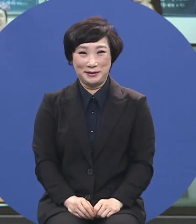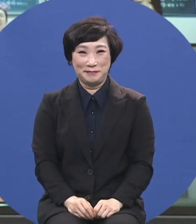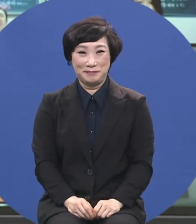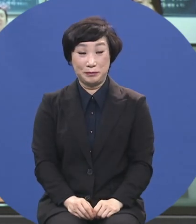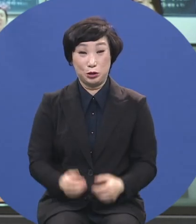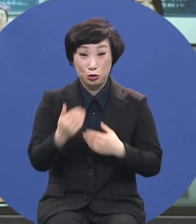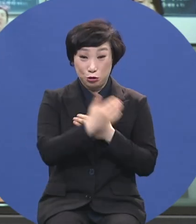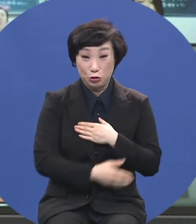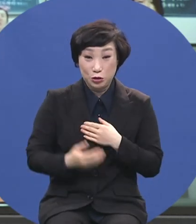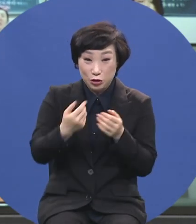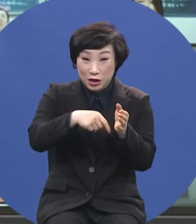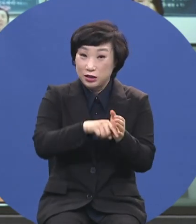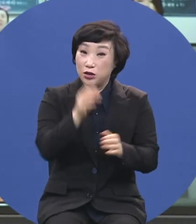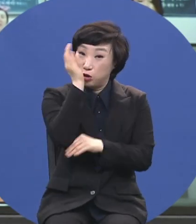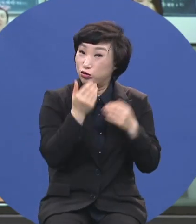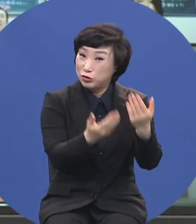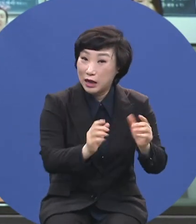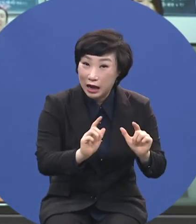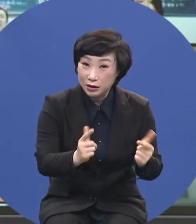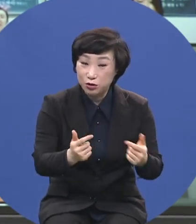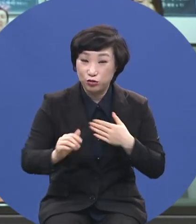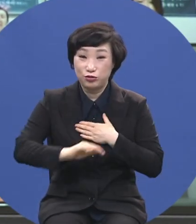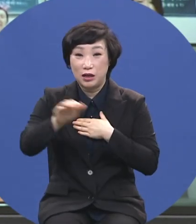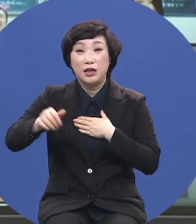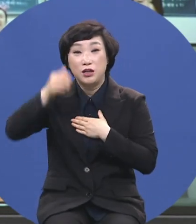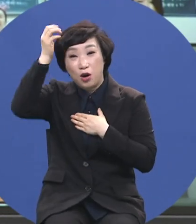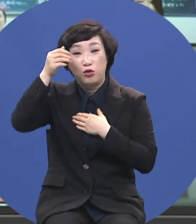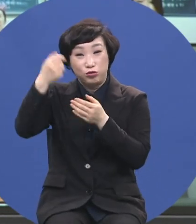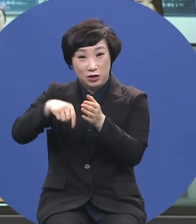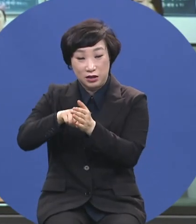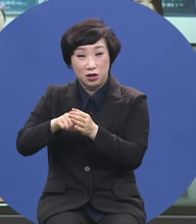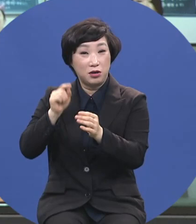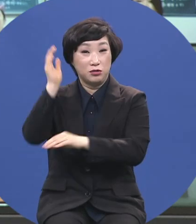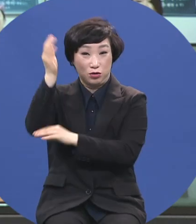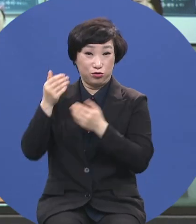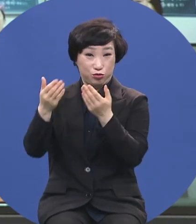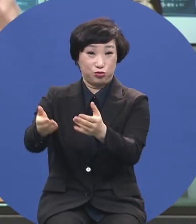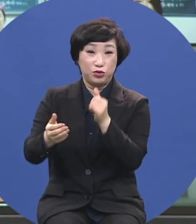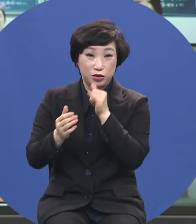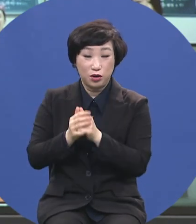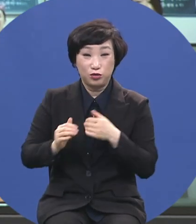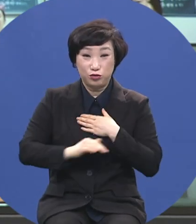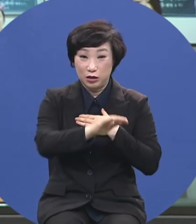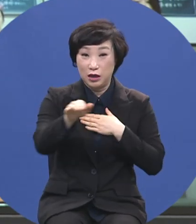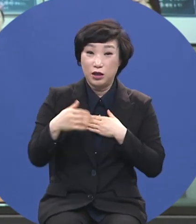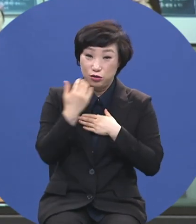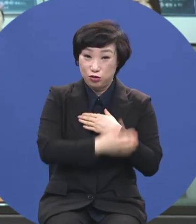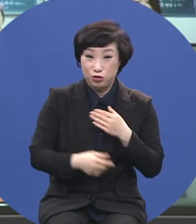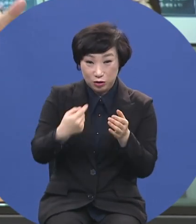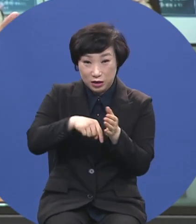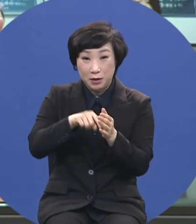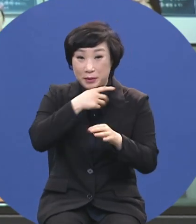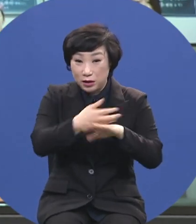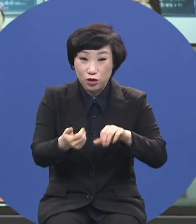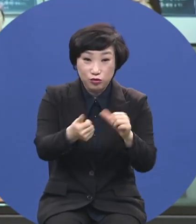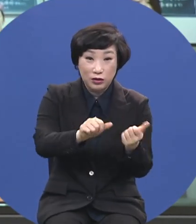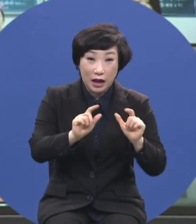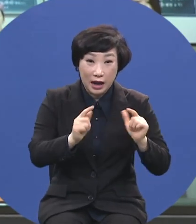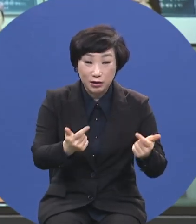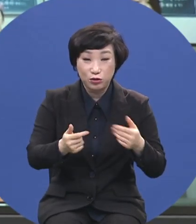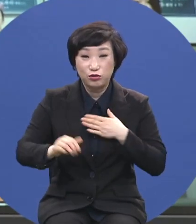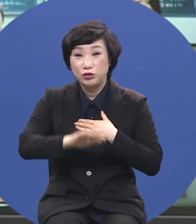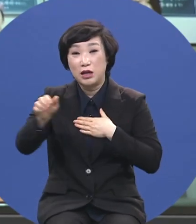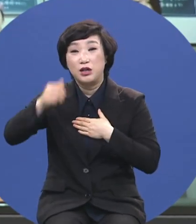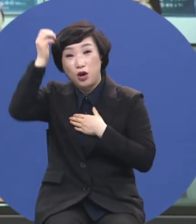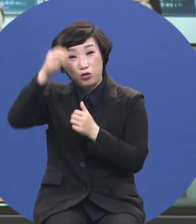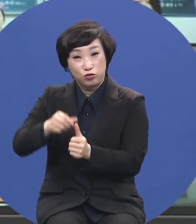말이요. 육신을 향해서 말하는 것이 아니라 우리 영혼을 향해 말하고 있으며, 우리 육신을 위해 피 흘린 것이 아니라 우리 영혼을